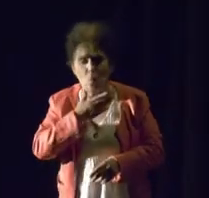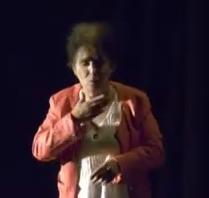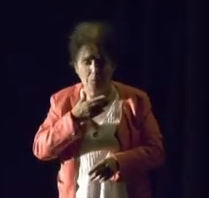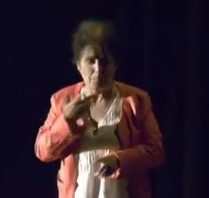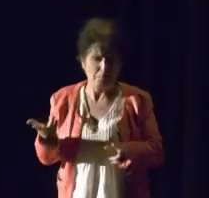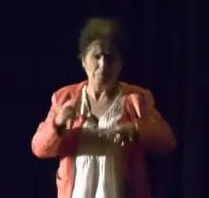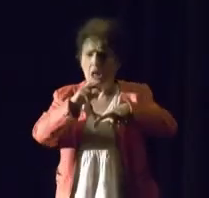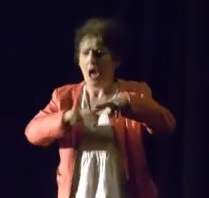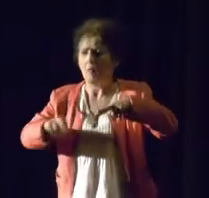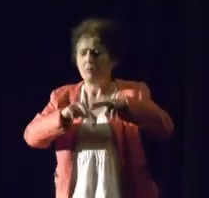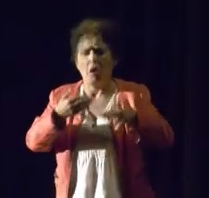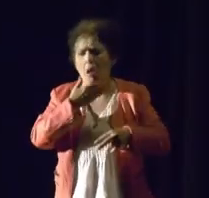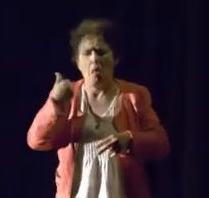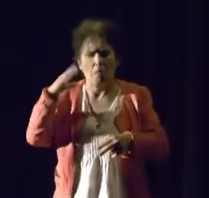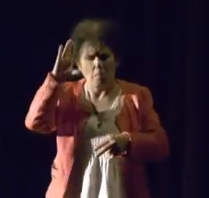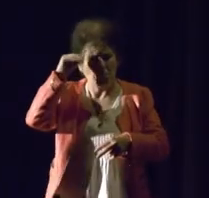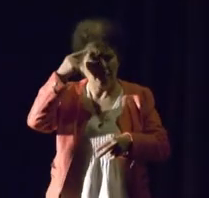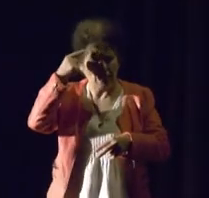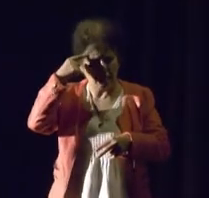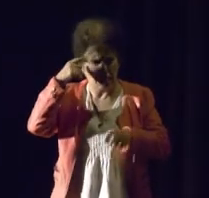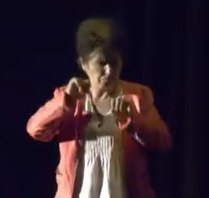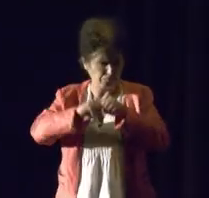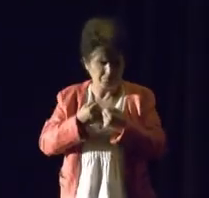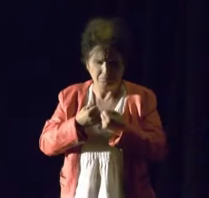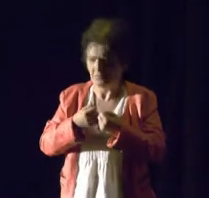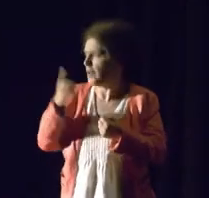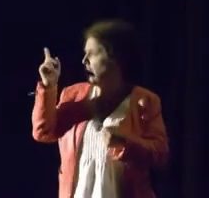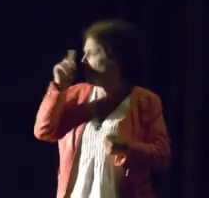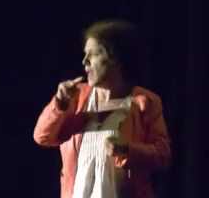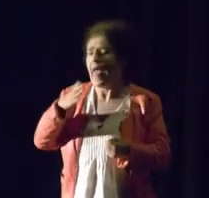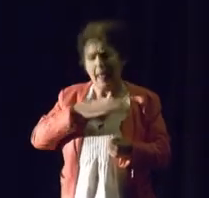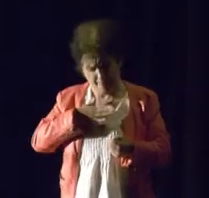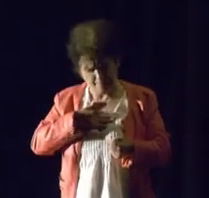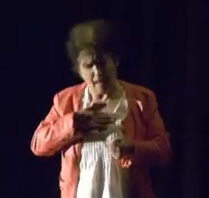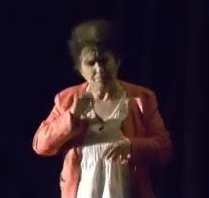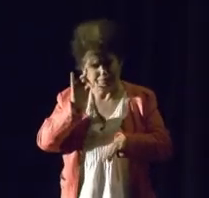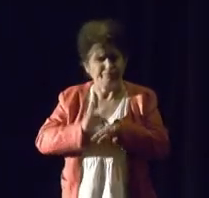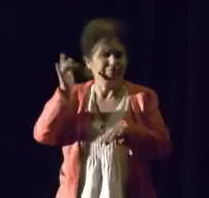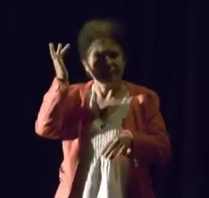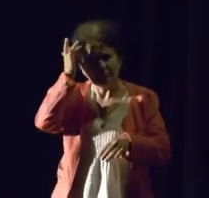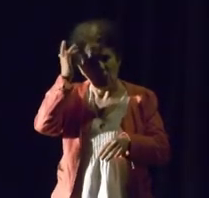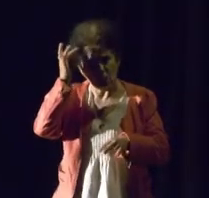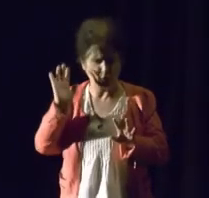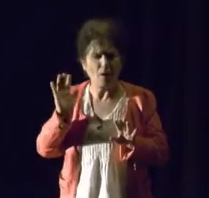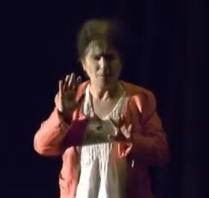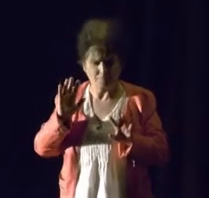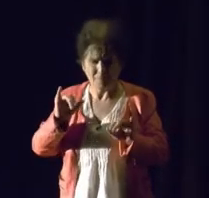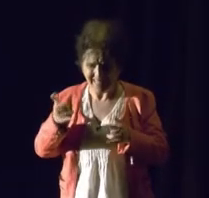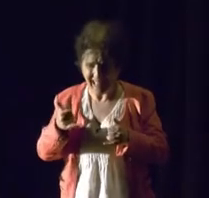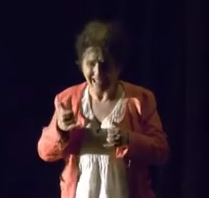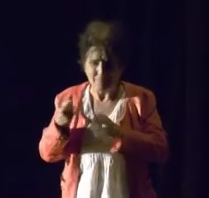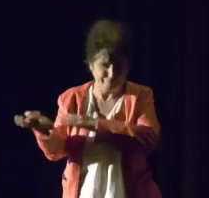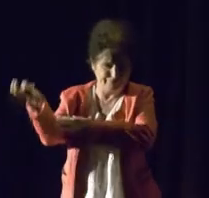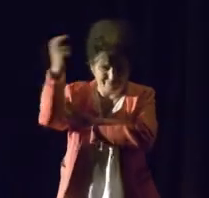Абортусот нема ментални импликации. Всушност ова е лага. Има ментални импликации. Заради тоа што ќе ти